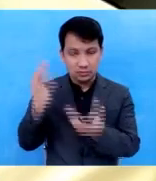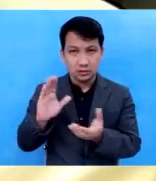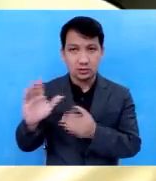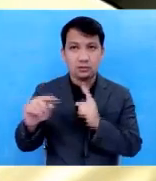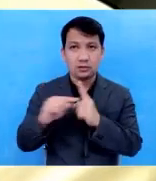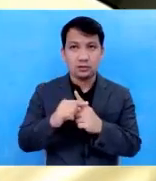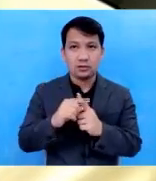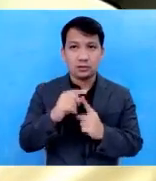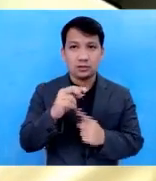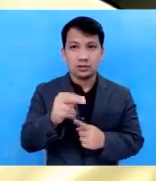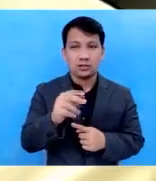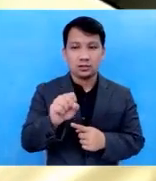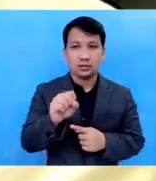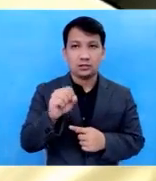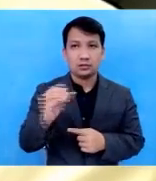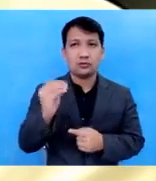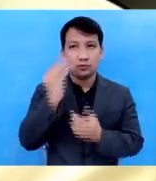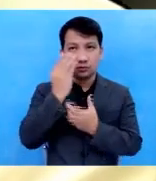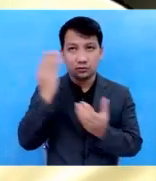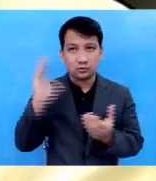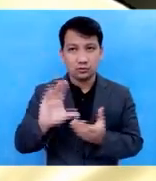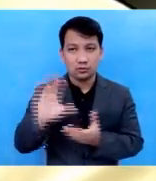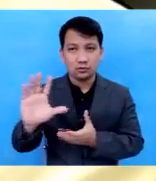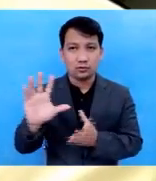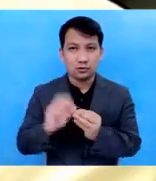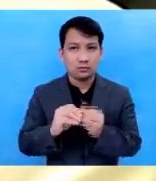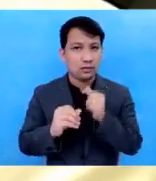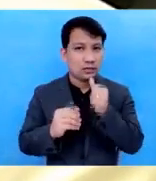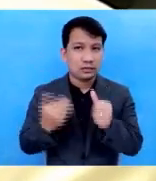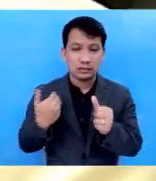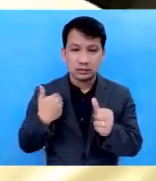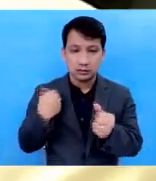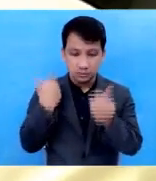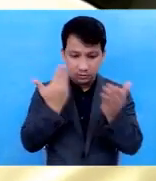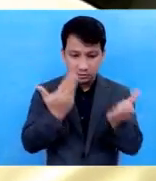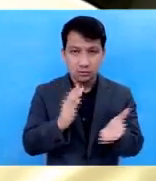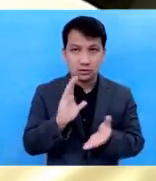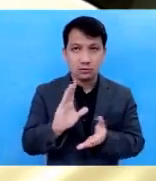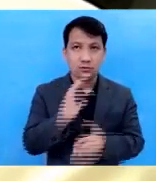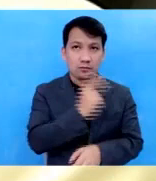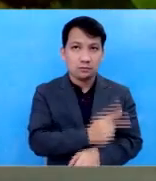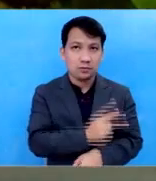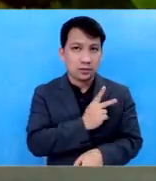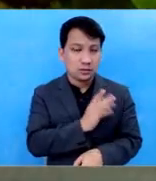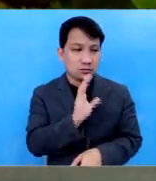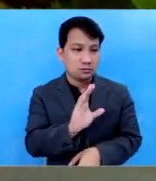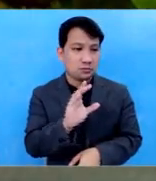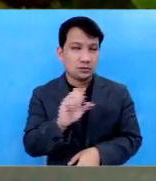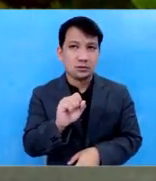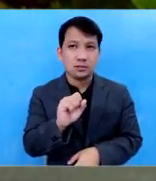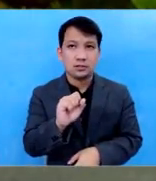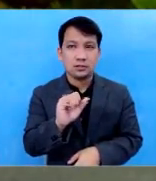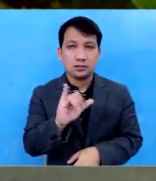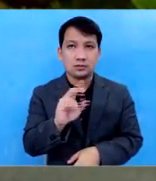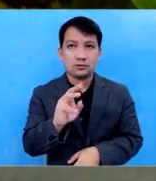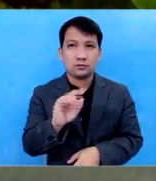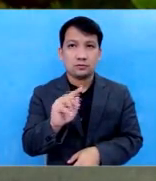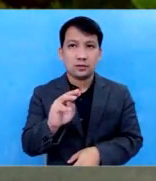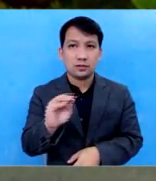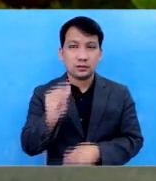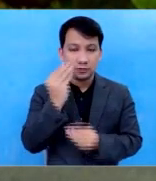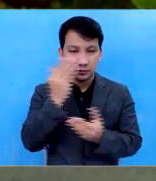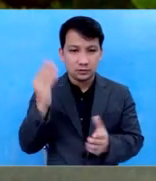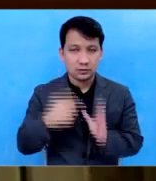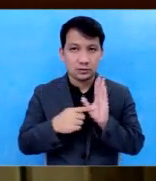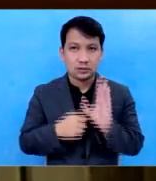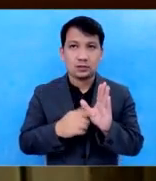NS1, tinitreat na namin siya as dengue kahit hindi siya confirmed. Lalong-lalo lang kung ang patient ay talagang symptomatic. Sa ilalim ng state of calamity,